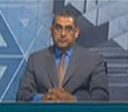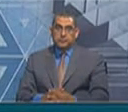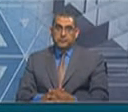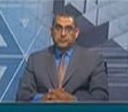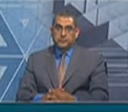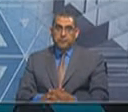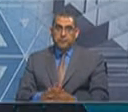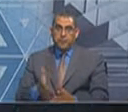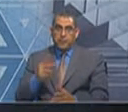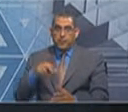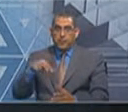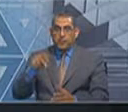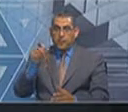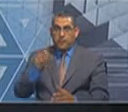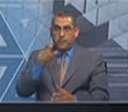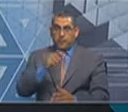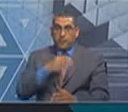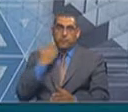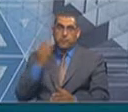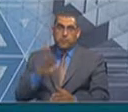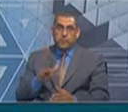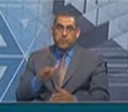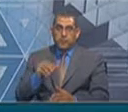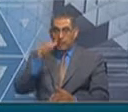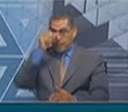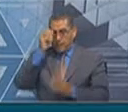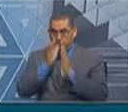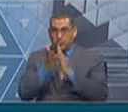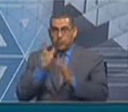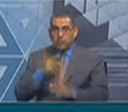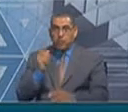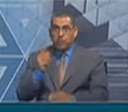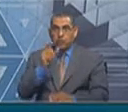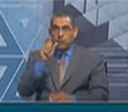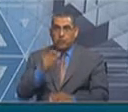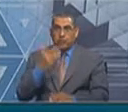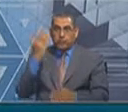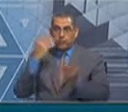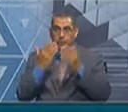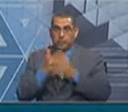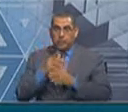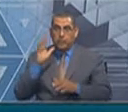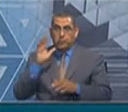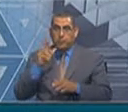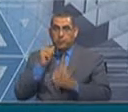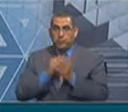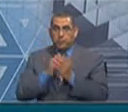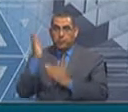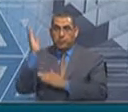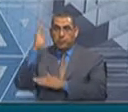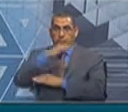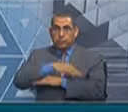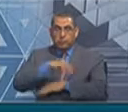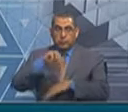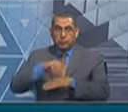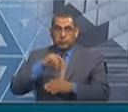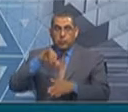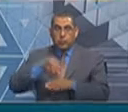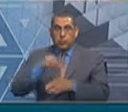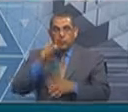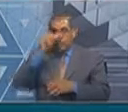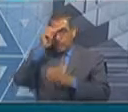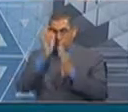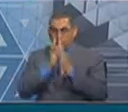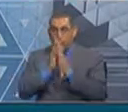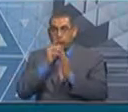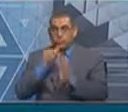لقي 8 أشخاص على الأقل مصرعهم في الهند، وأصيب 11 آخرين جراء انهيار مبنى سكني وسط البلاد.